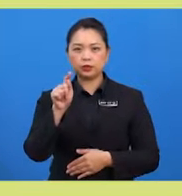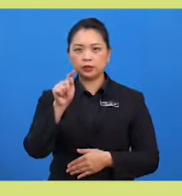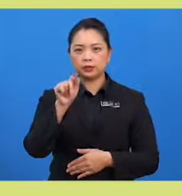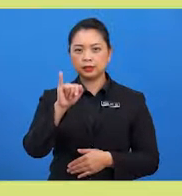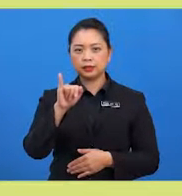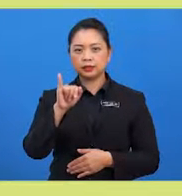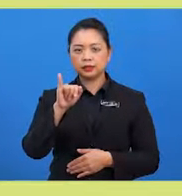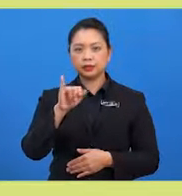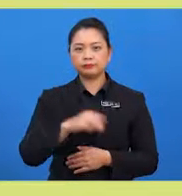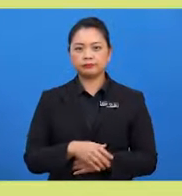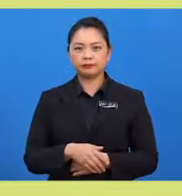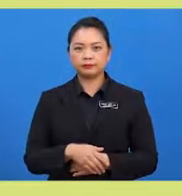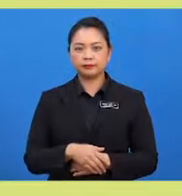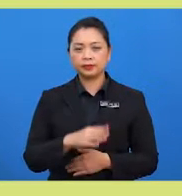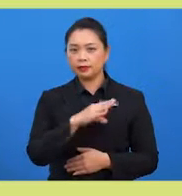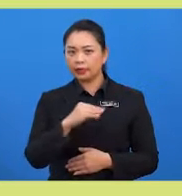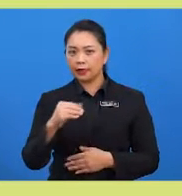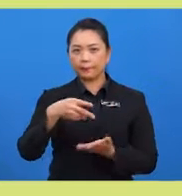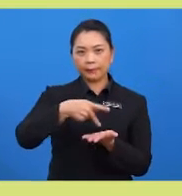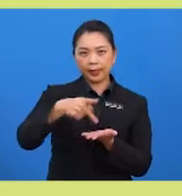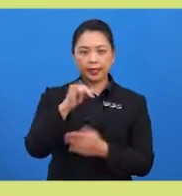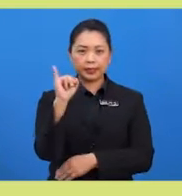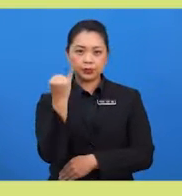dan juga membayar insurans belian.